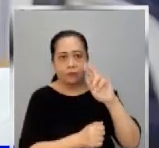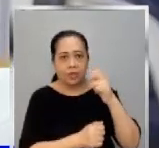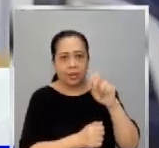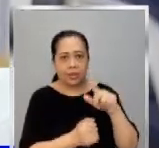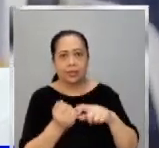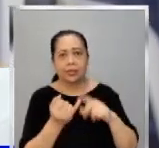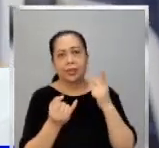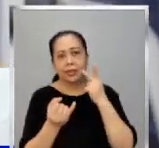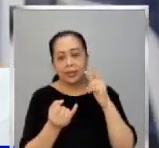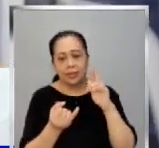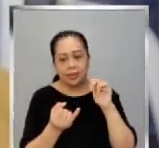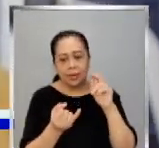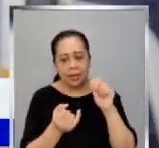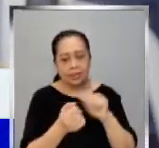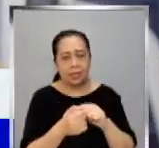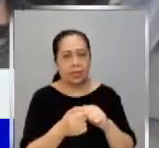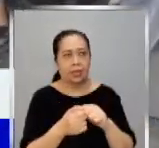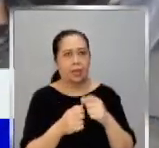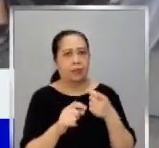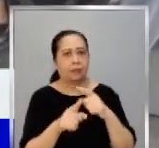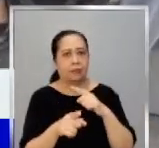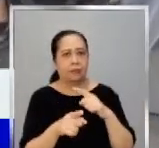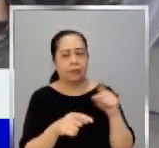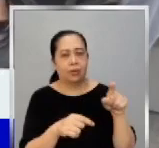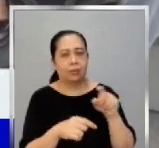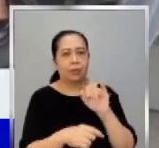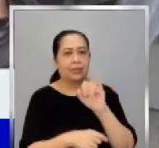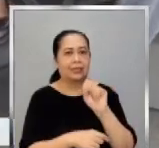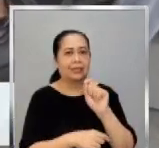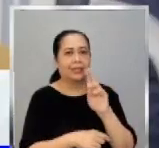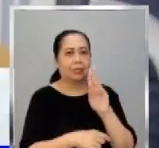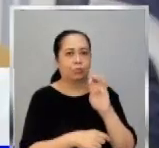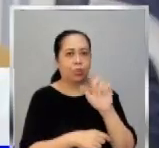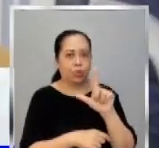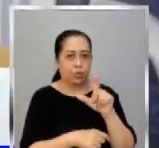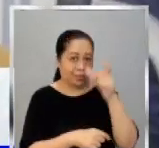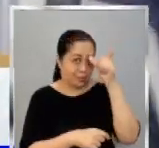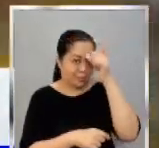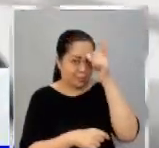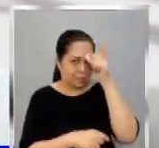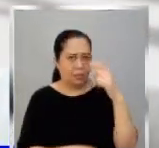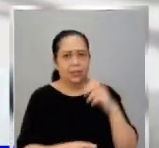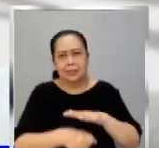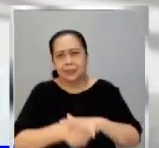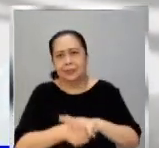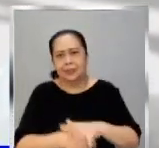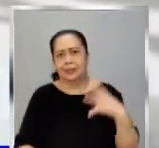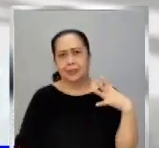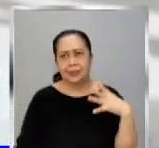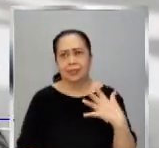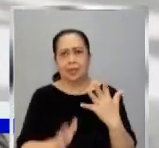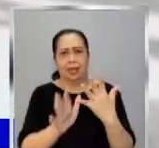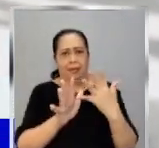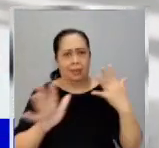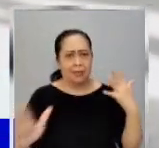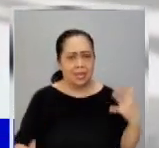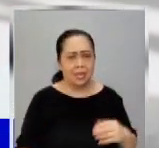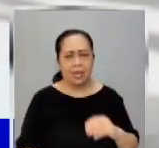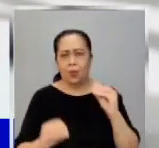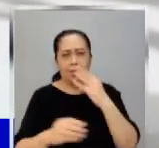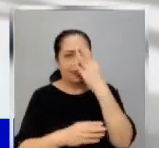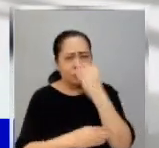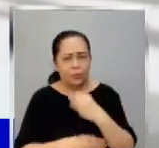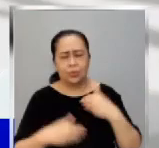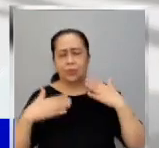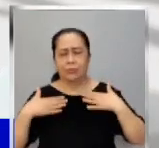po ako sa bansa na ano, sa Istanbul. Na-stress na po ako sa kakahintay haba ng pila. Wala kaming tulog, ang sakit ng katawan